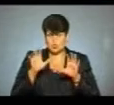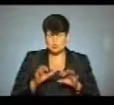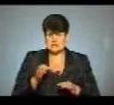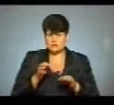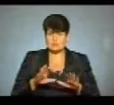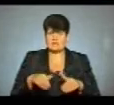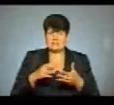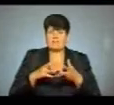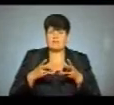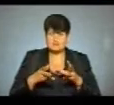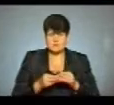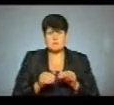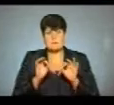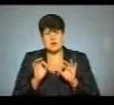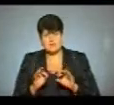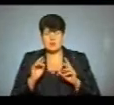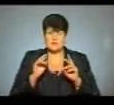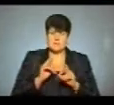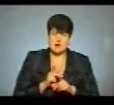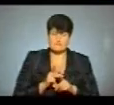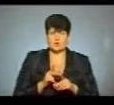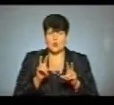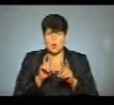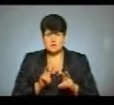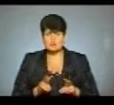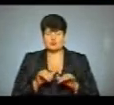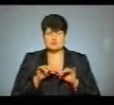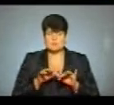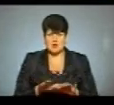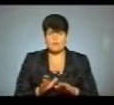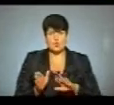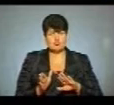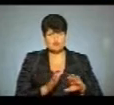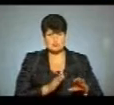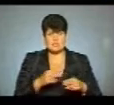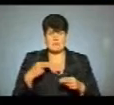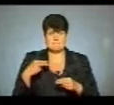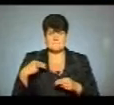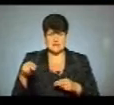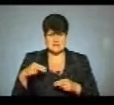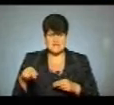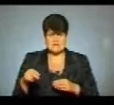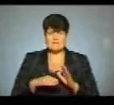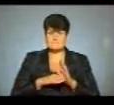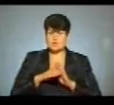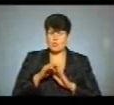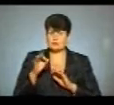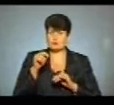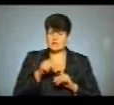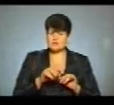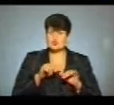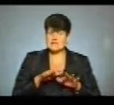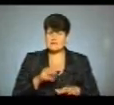додержання конституційності процедури розслідування і розгляду справи про усунення президента з поста. Верховний про те, що діяння, в